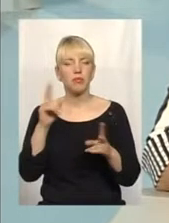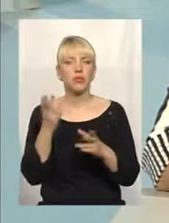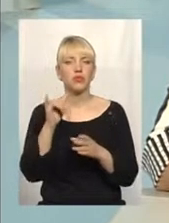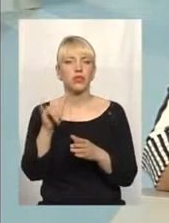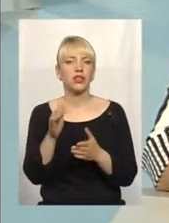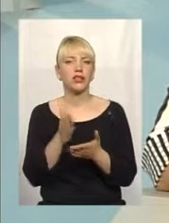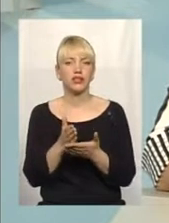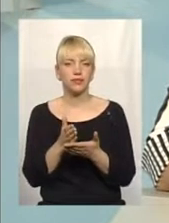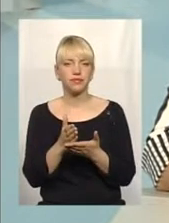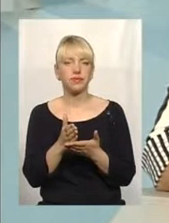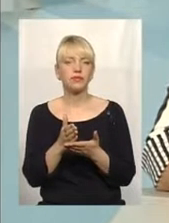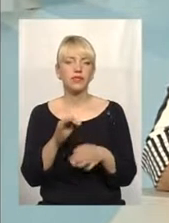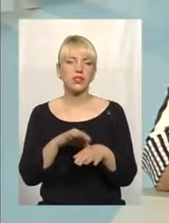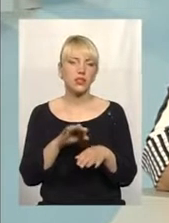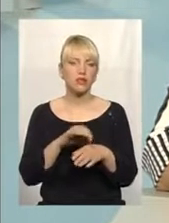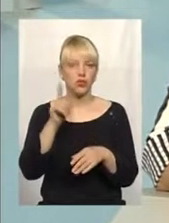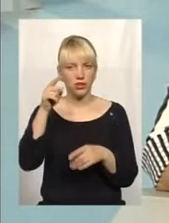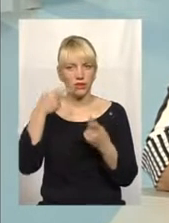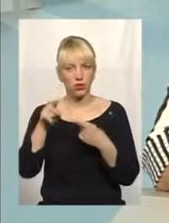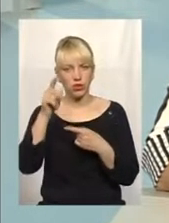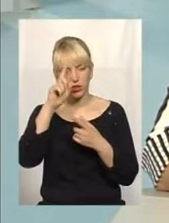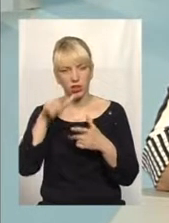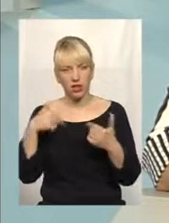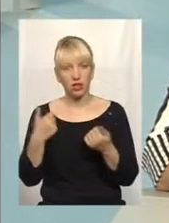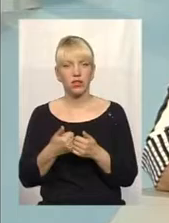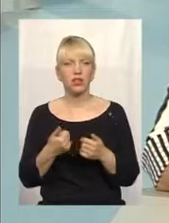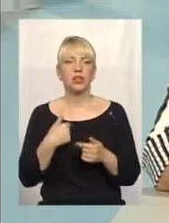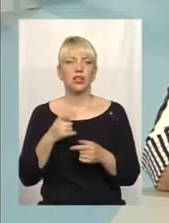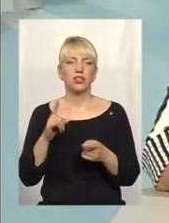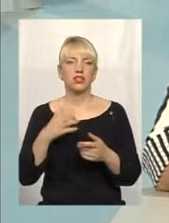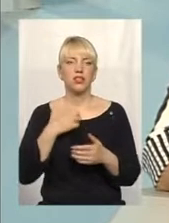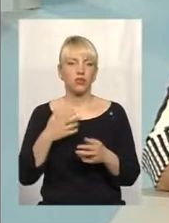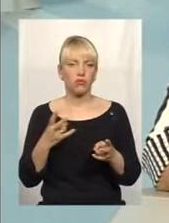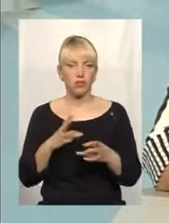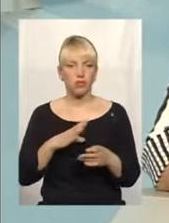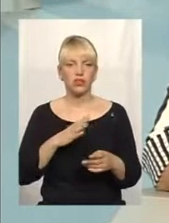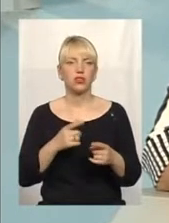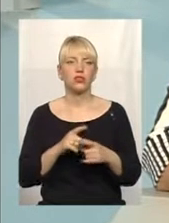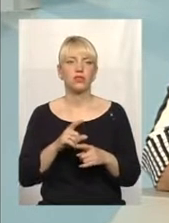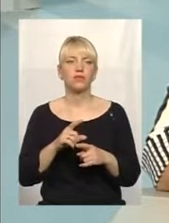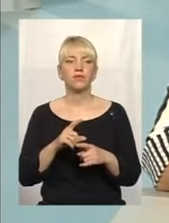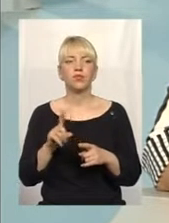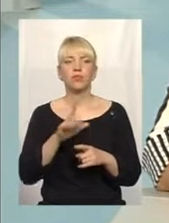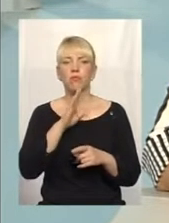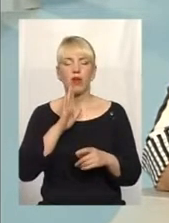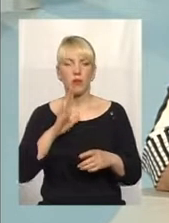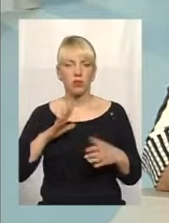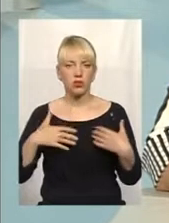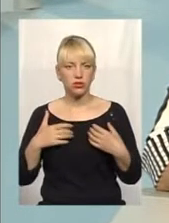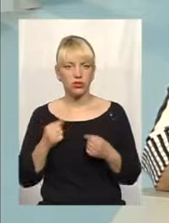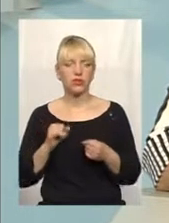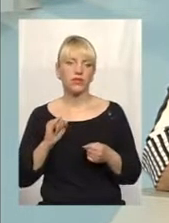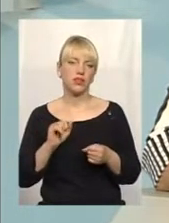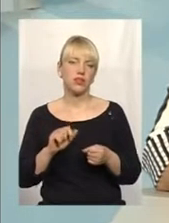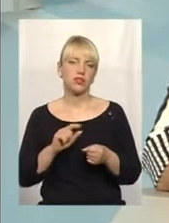які повинна мати кожна мама, тому що ми не гарантовані, що не буде того чи іншого захворювання. І, звичайно, з